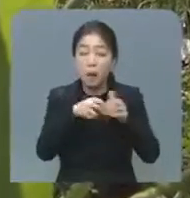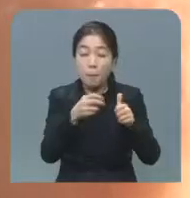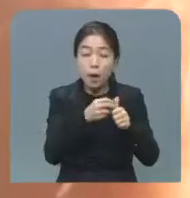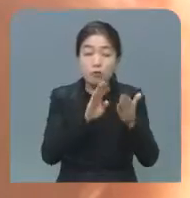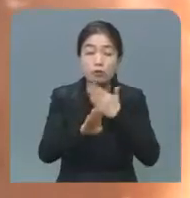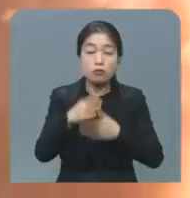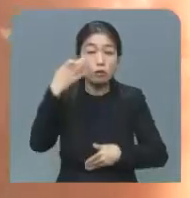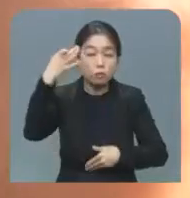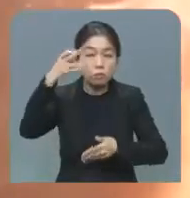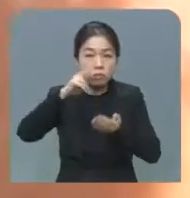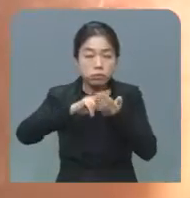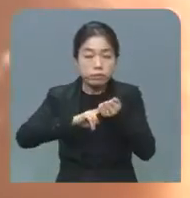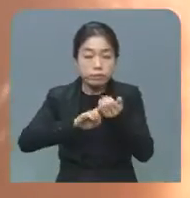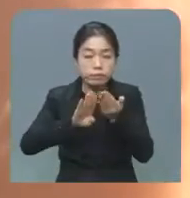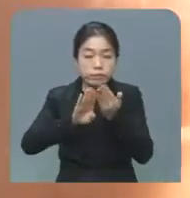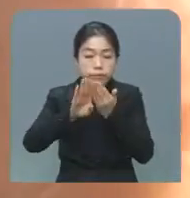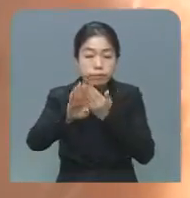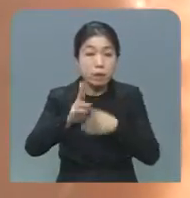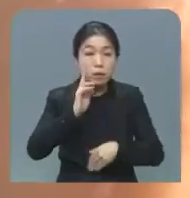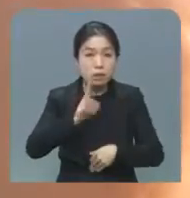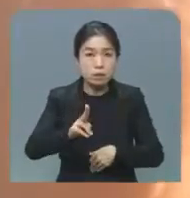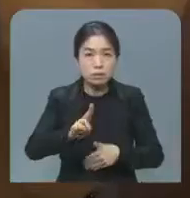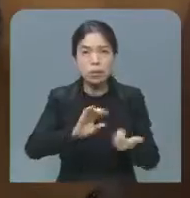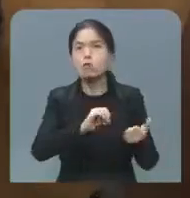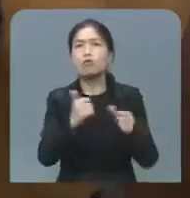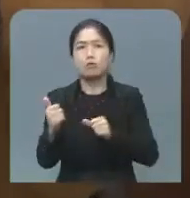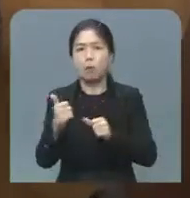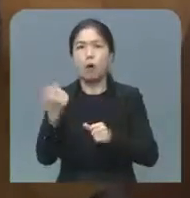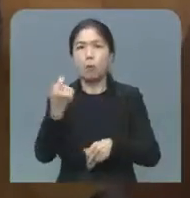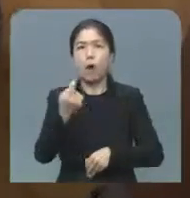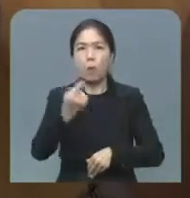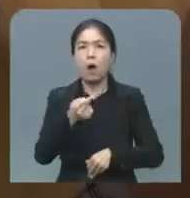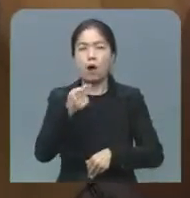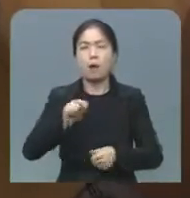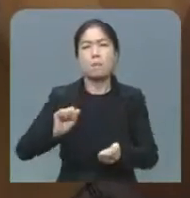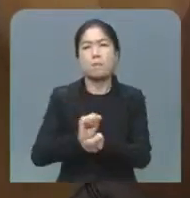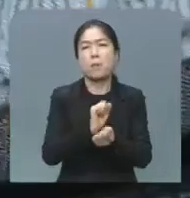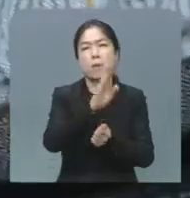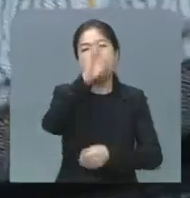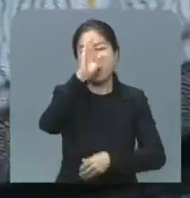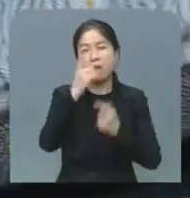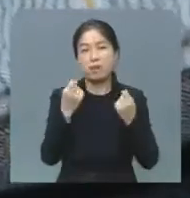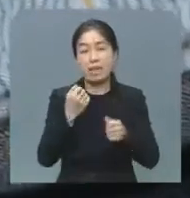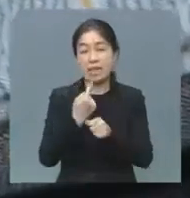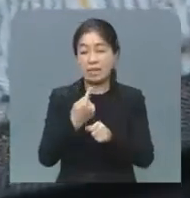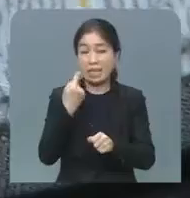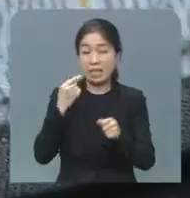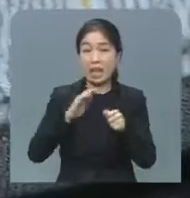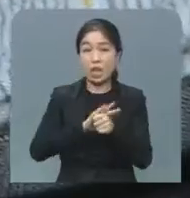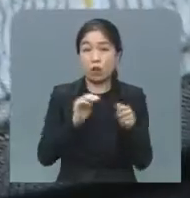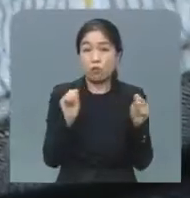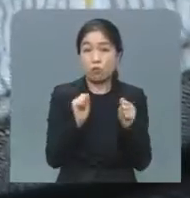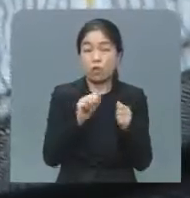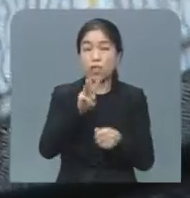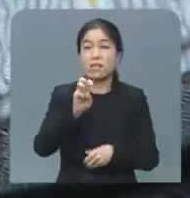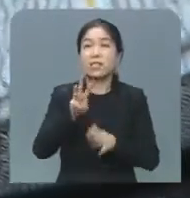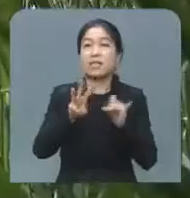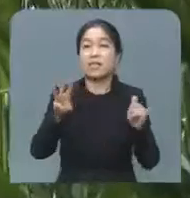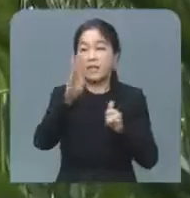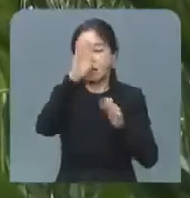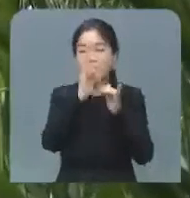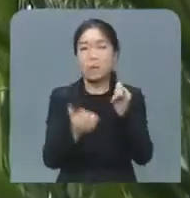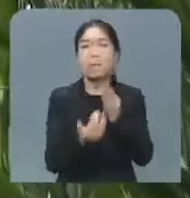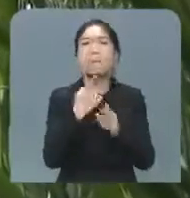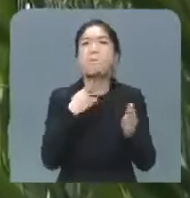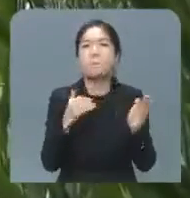2주간의 잠복기 후 심할 경우 사망에 이름은 가면 병으로 지난해 경북 에서는 30 3명의 환자가 발생했습니다